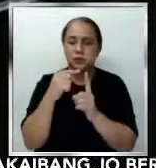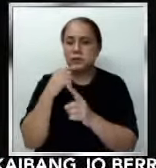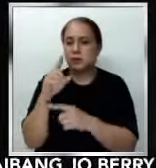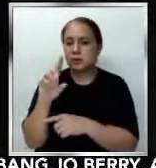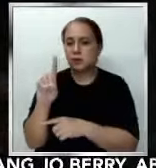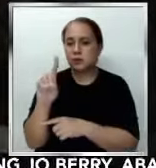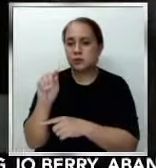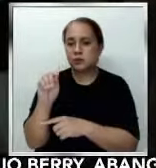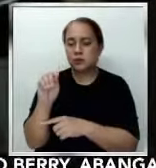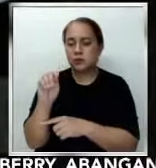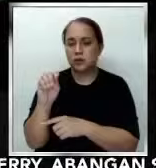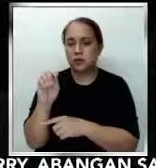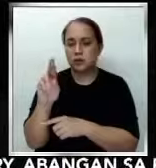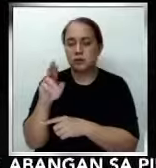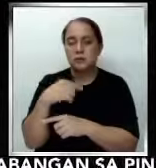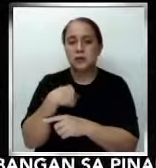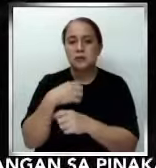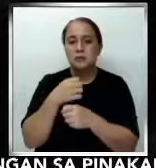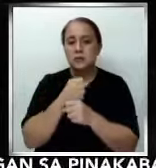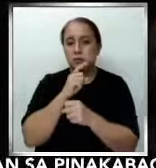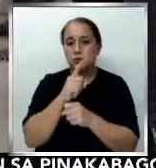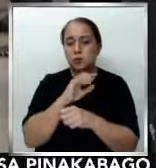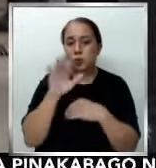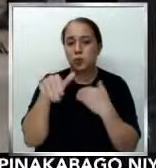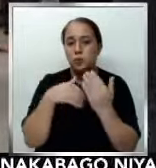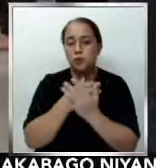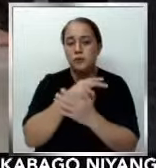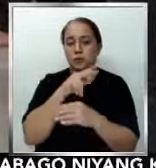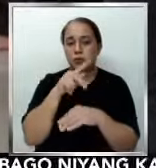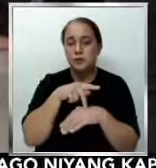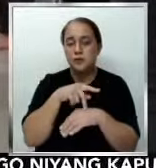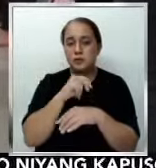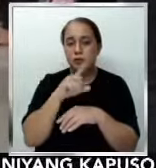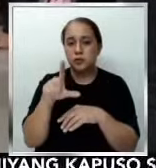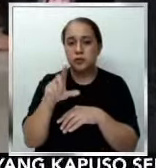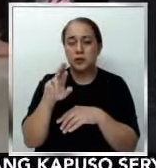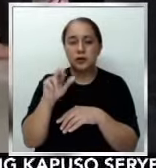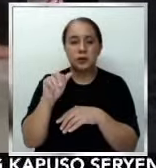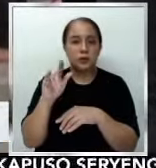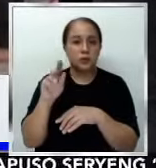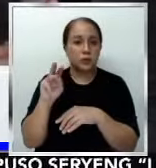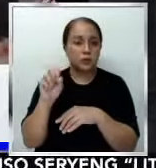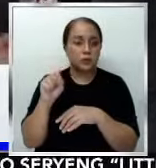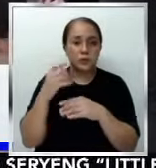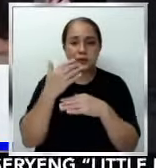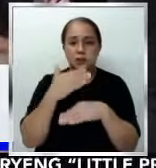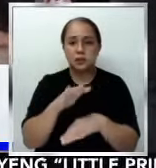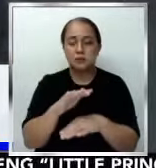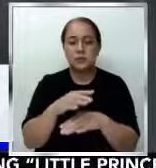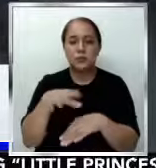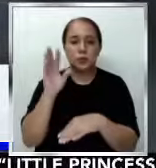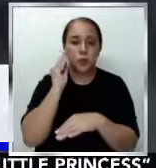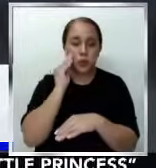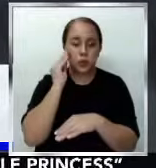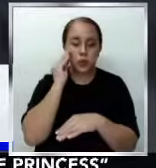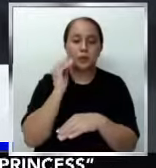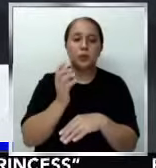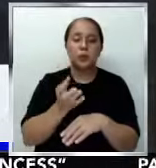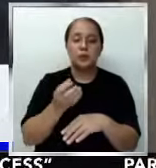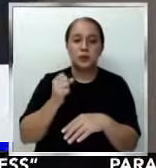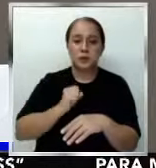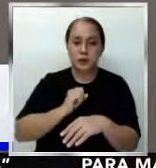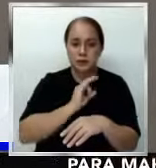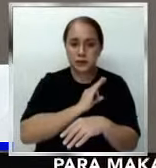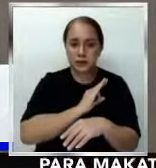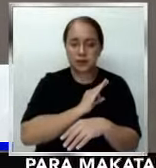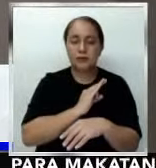Pero gustong makasiguro ng Philippine National Railways sa pamamagitan ng paglimita sa pag-uwi ng bahay ng kanilang mga tauhan, lalo